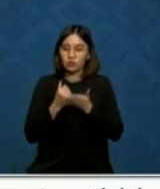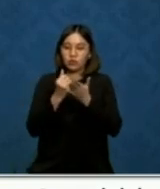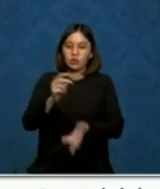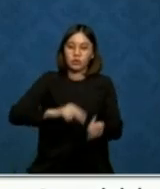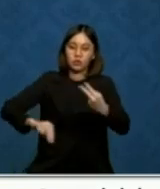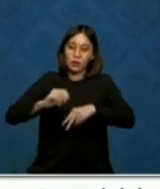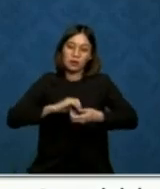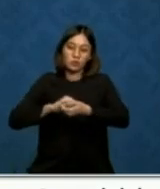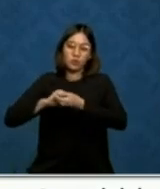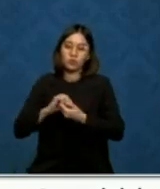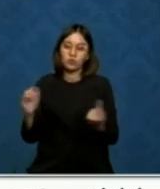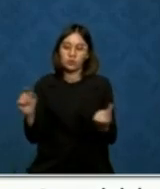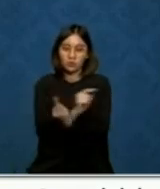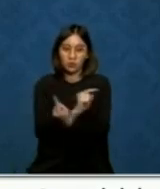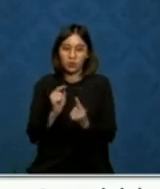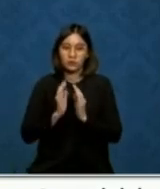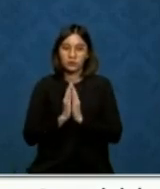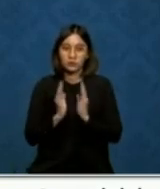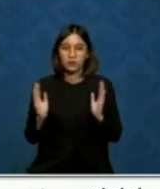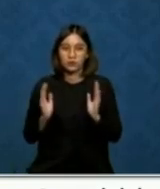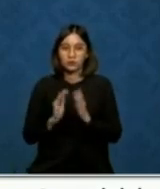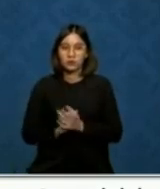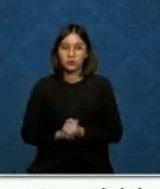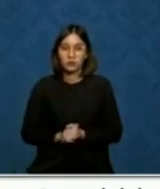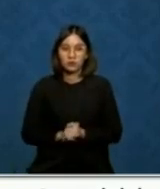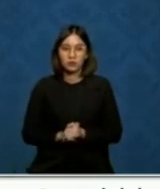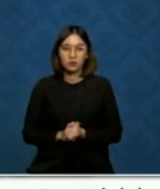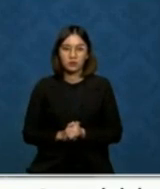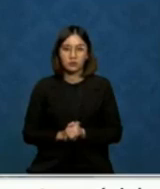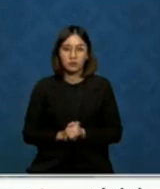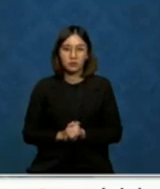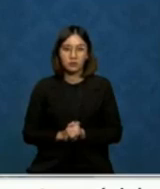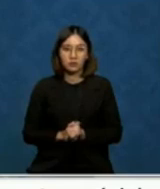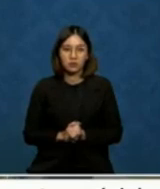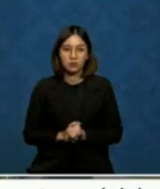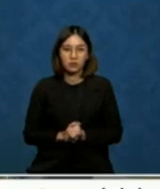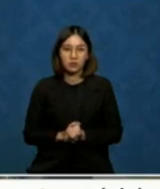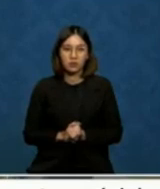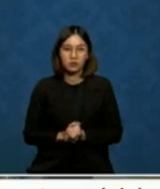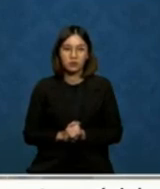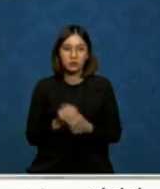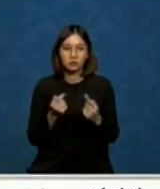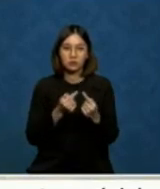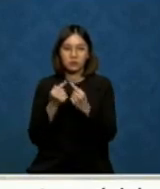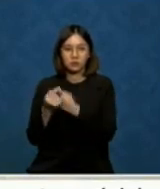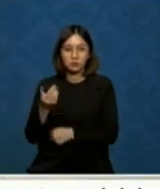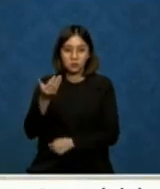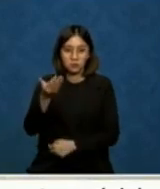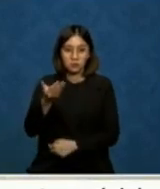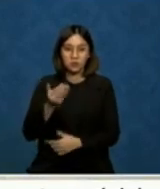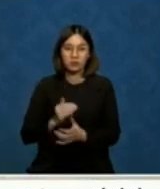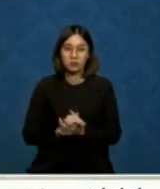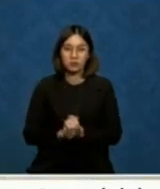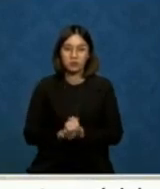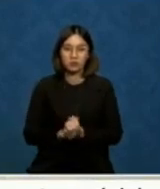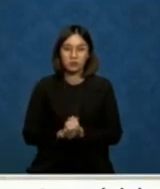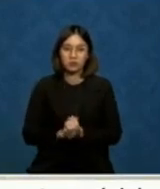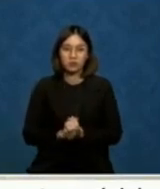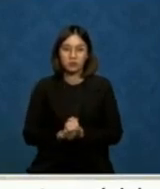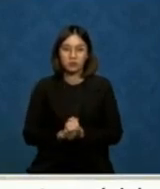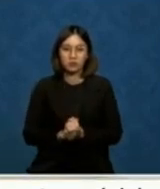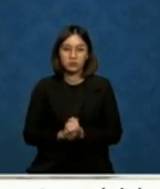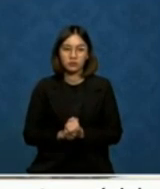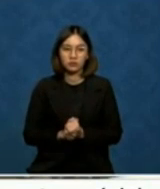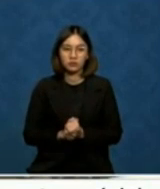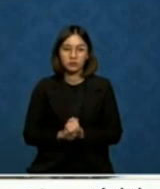ความร่วมมือของสังคมขอบพระคุณค่ะ ครับขอบคุณครับต่อไปท่านจุลพงษ์อยู่เกตเชิญครับ ครับข